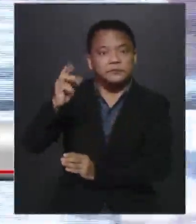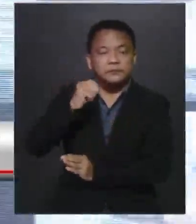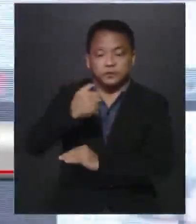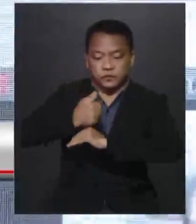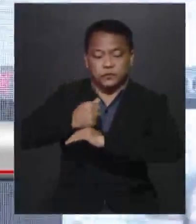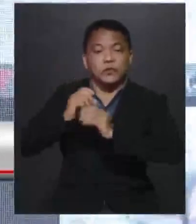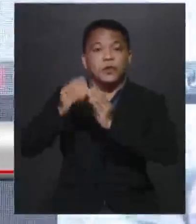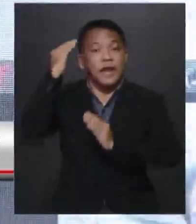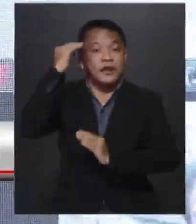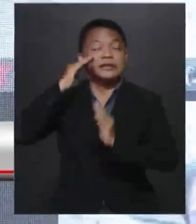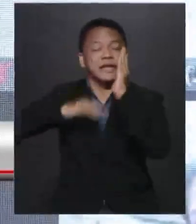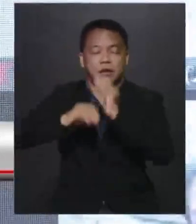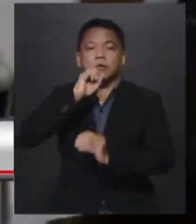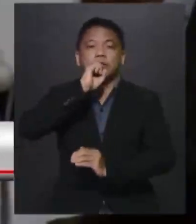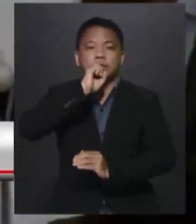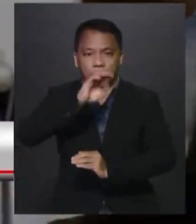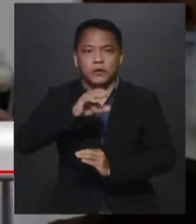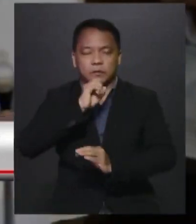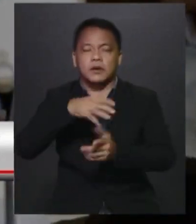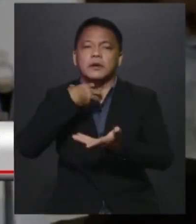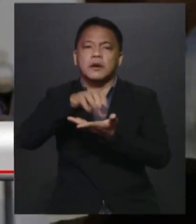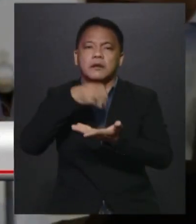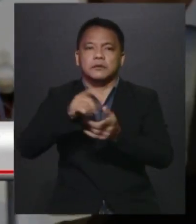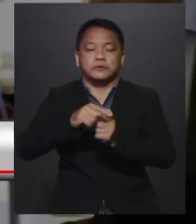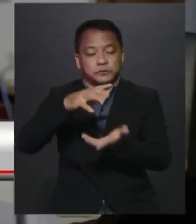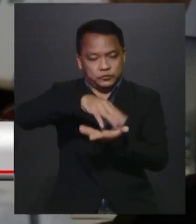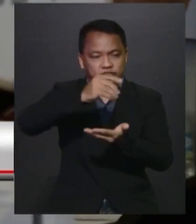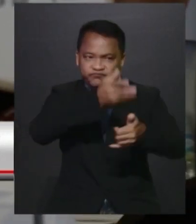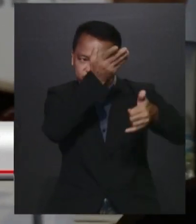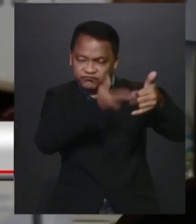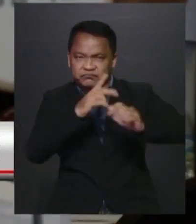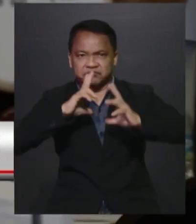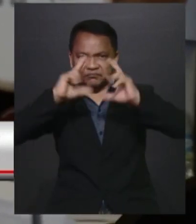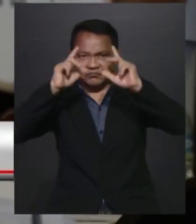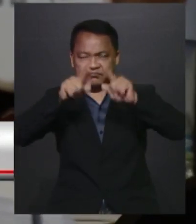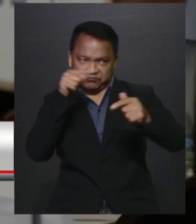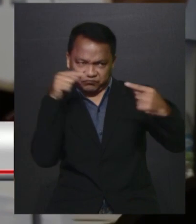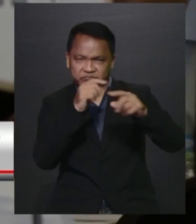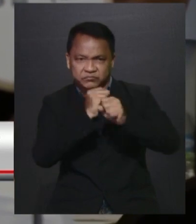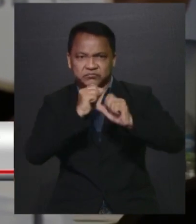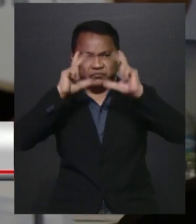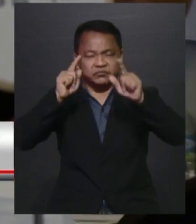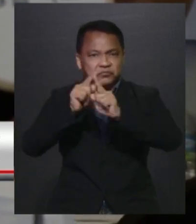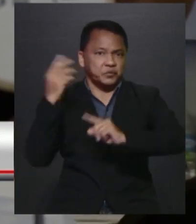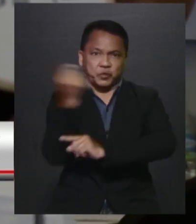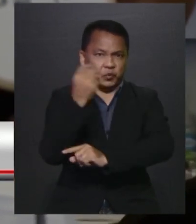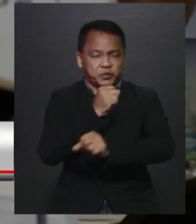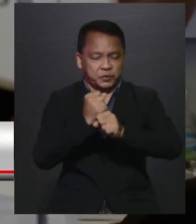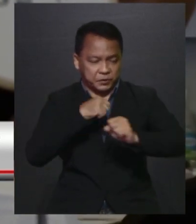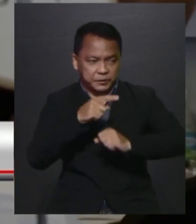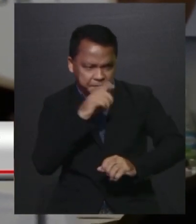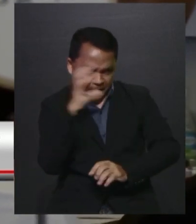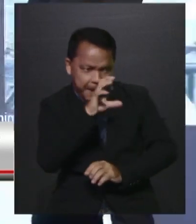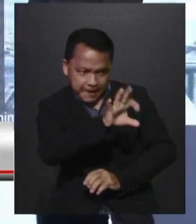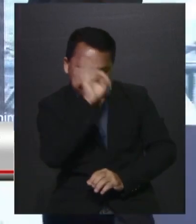สื่อของเกาหลีใต้อย่าง New East นะคะบอกว่าชมพู่เนี่ยเป็นผู้เล่นที่เหมาะกับการโจมตีแบบรวดเร็วที่ทีมกำลังตามห